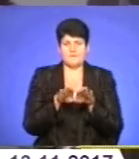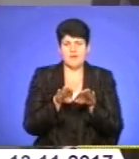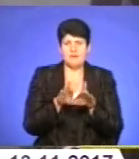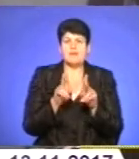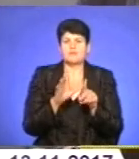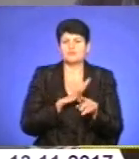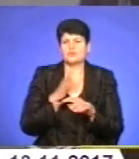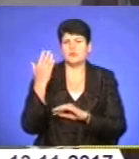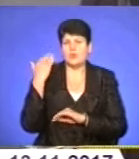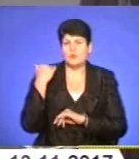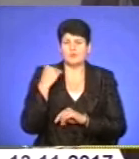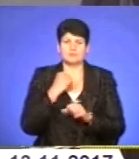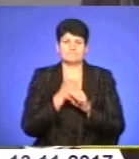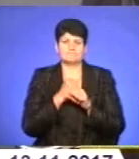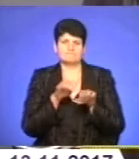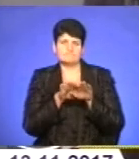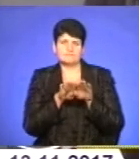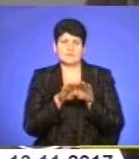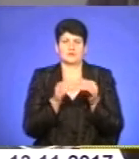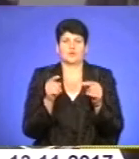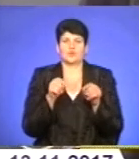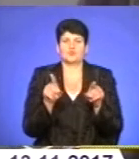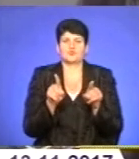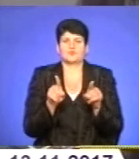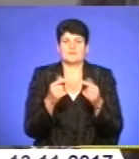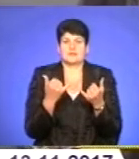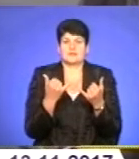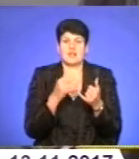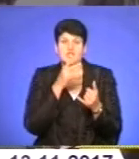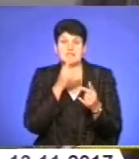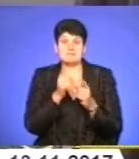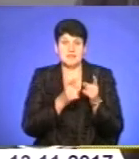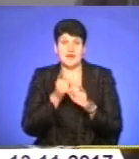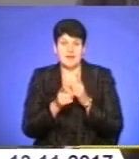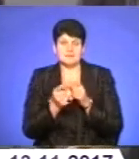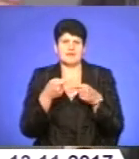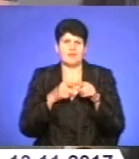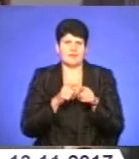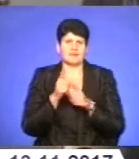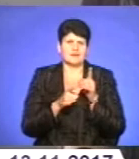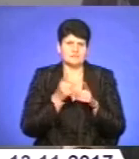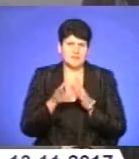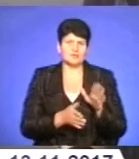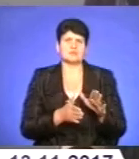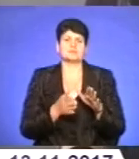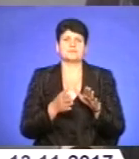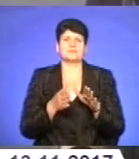було колись, і провести аналогію, то що вроді би часи змінюються, техніка